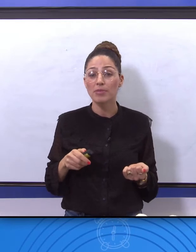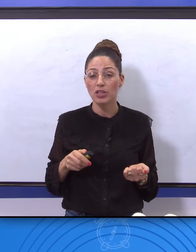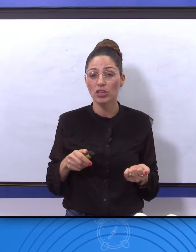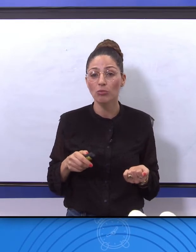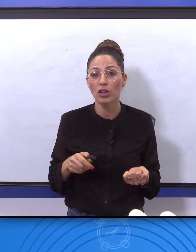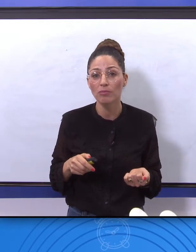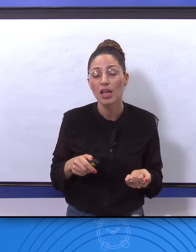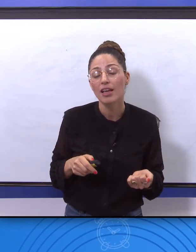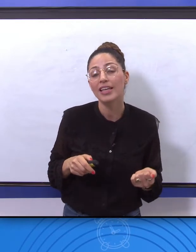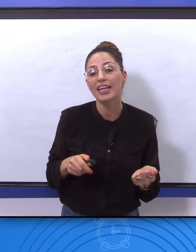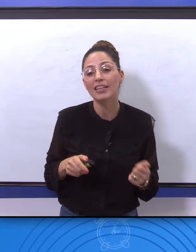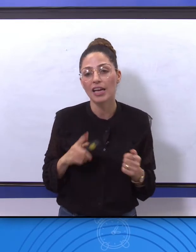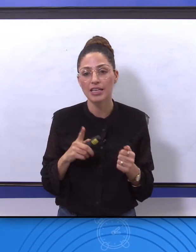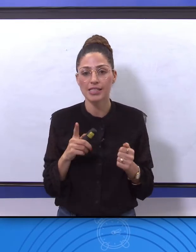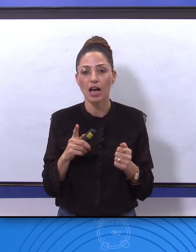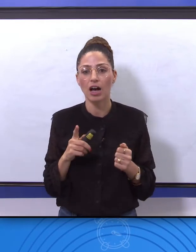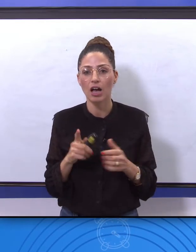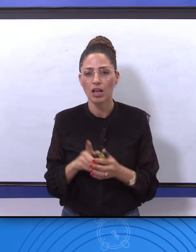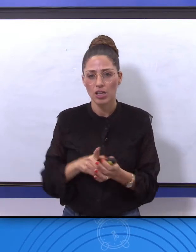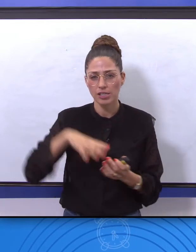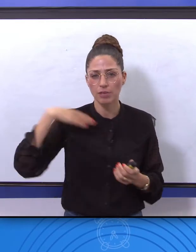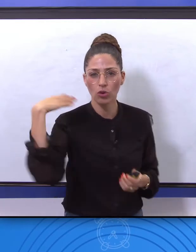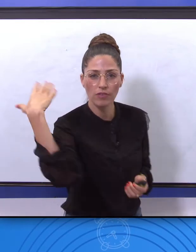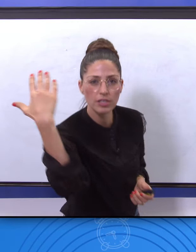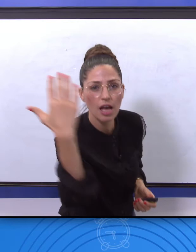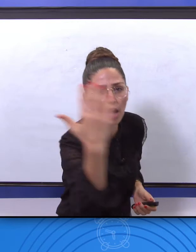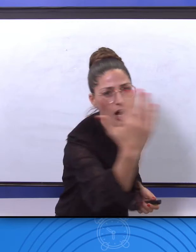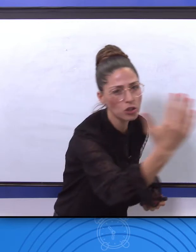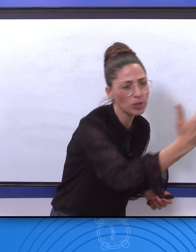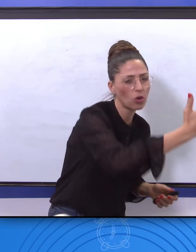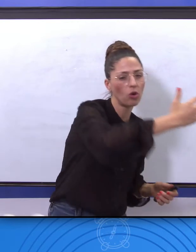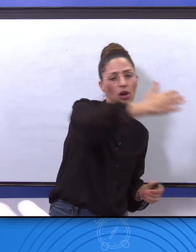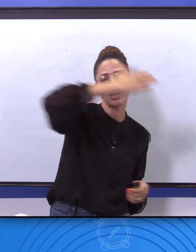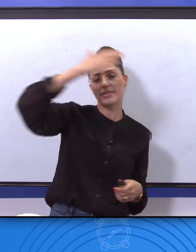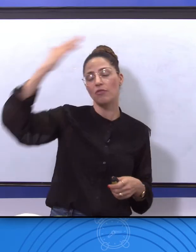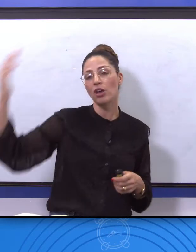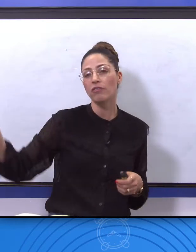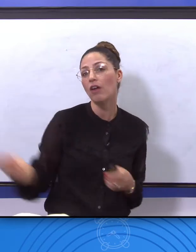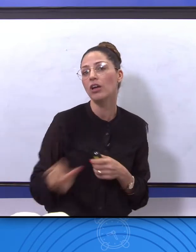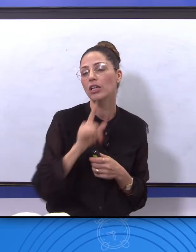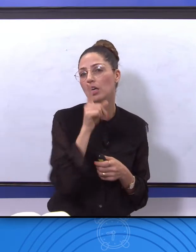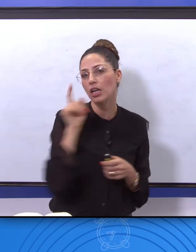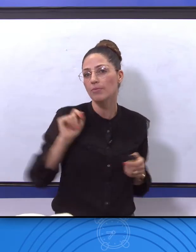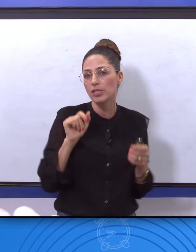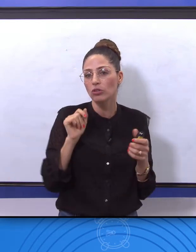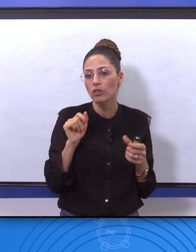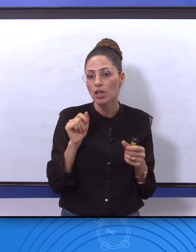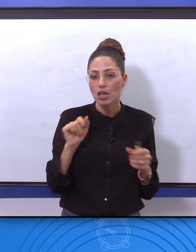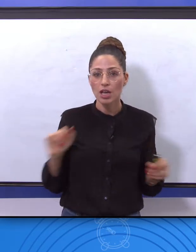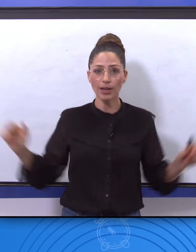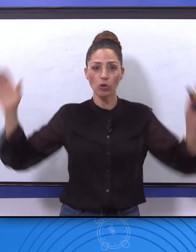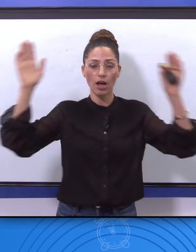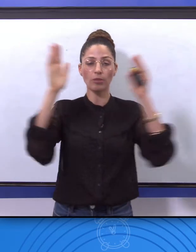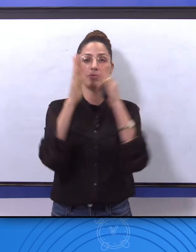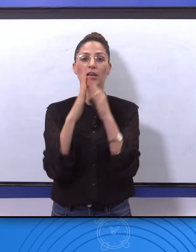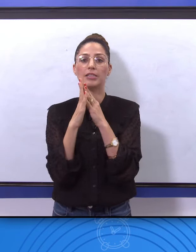בתמונה האמצעית שאתם רואים, היא נקראת עין הסערה. שימו לב לסערה שמתחוללת סביב, אבל אני אגלה לכם סוד.